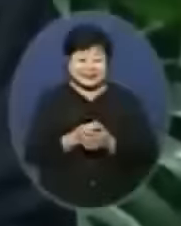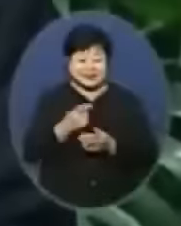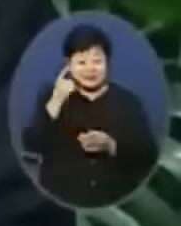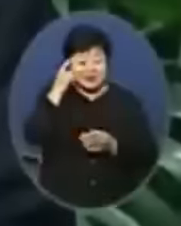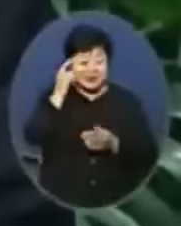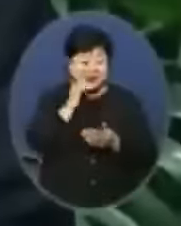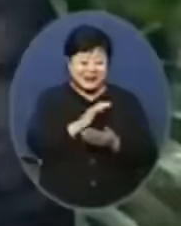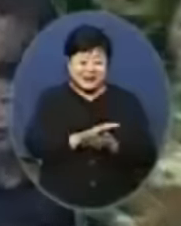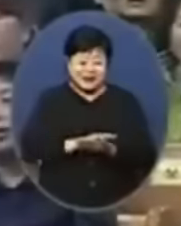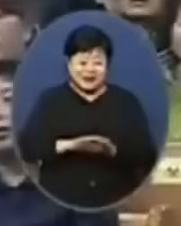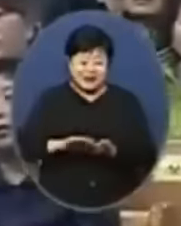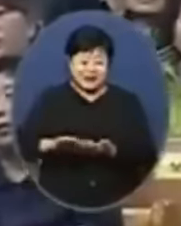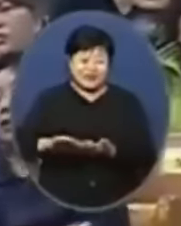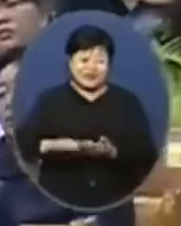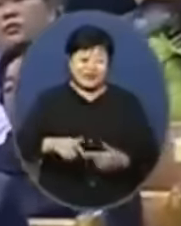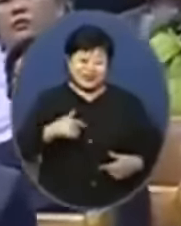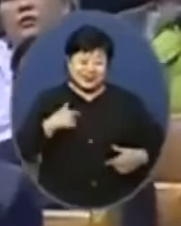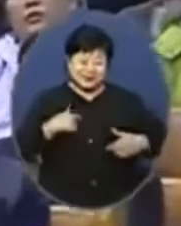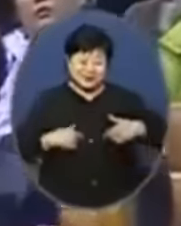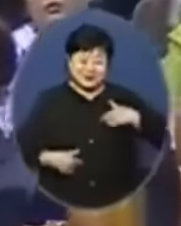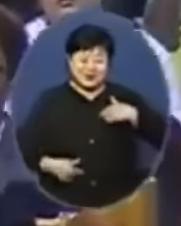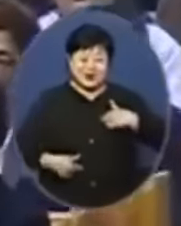평안하고 기쁘고